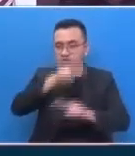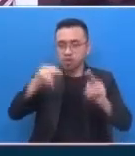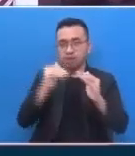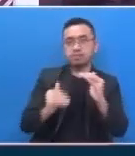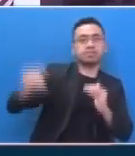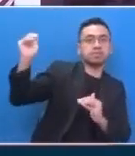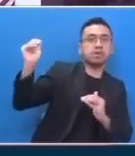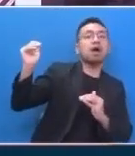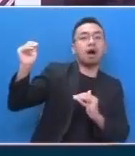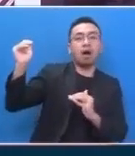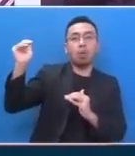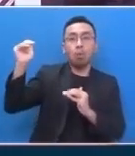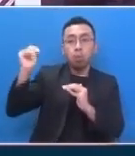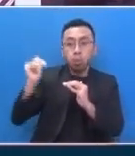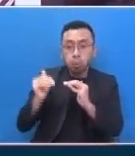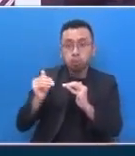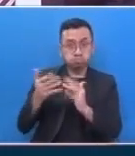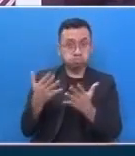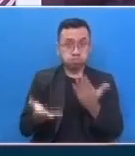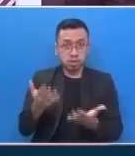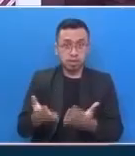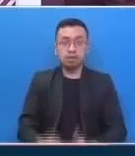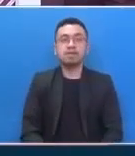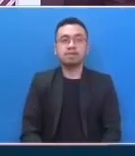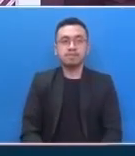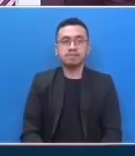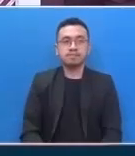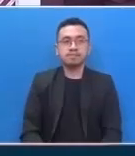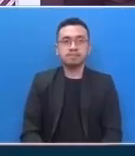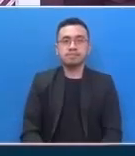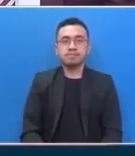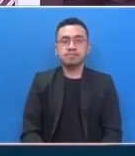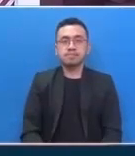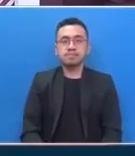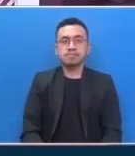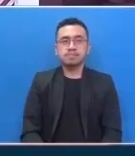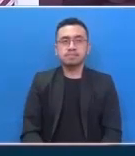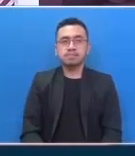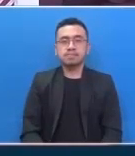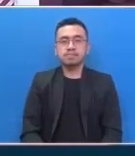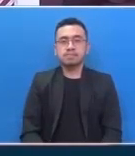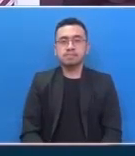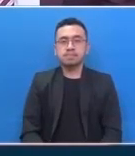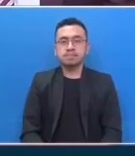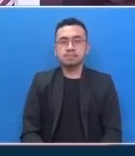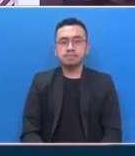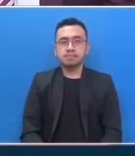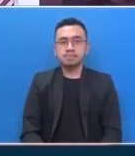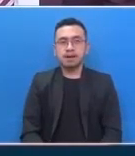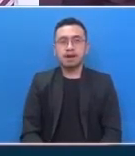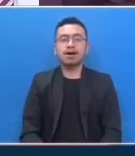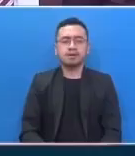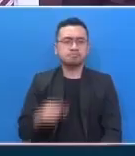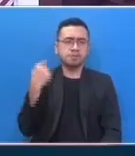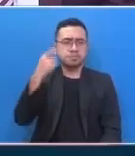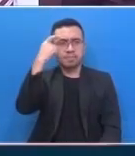isu kemarin Iya saya pikir Eh kalau saya ya berspekulasi pertemuan tadi